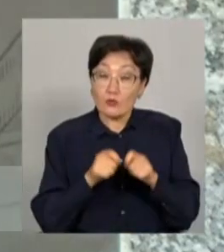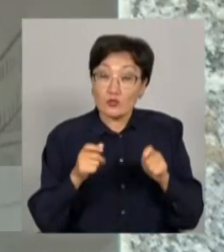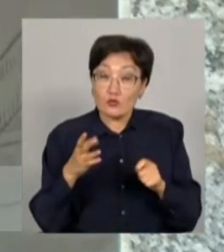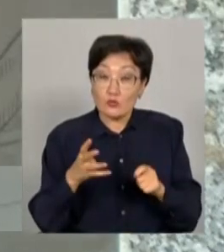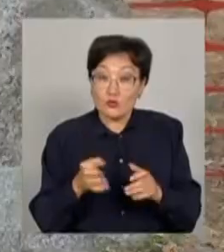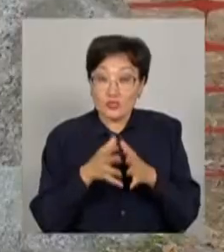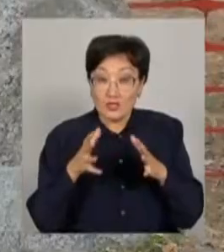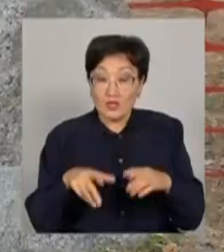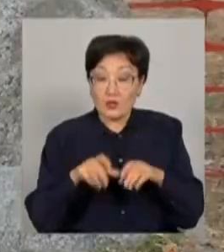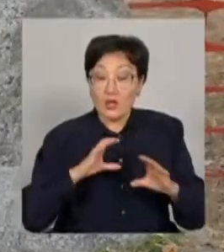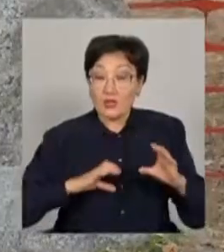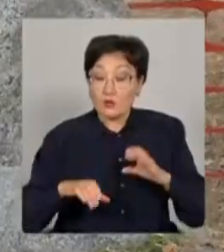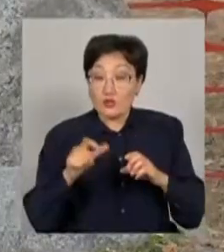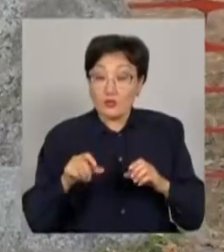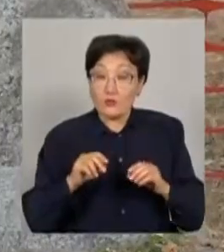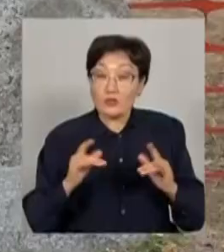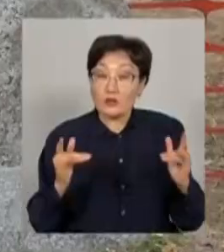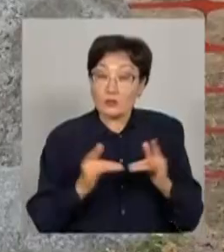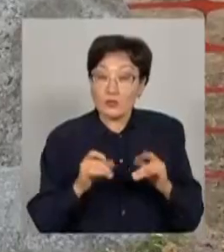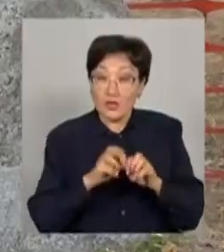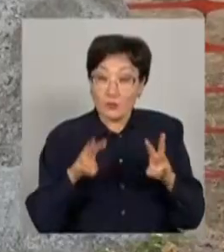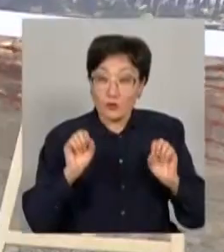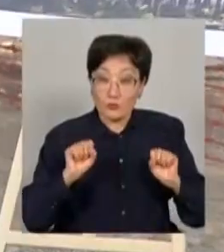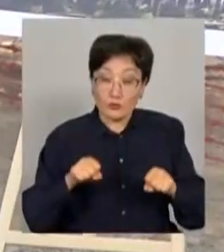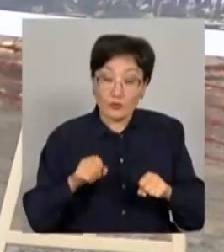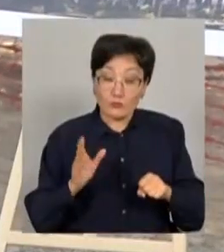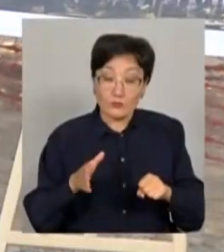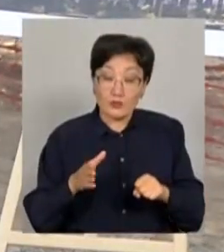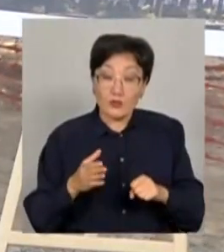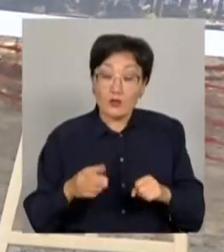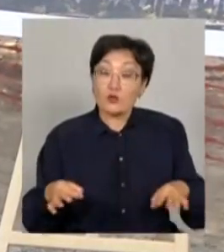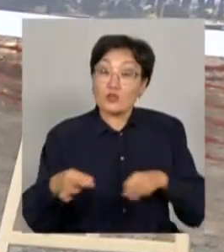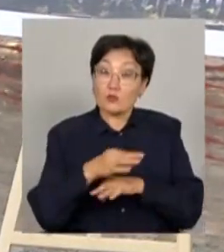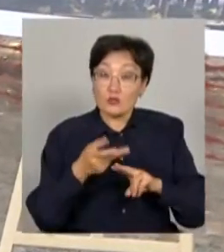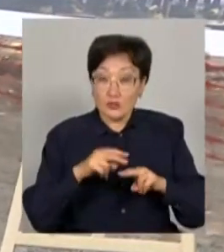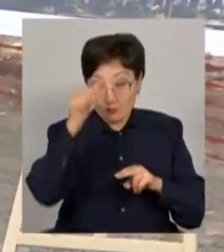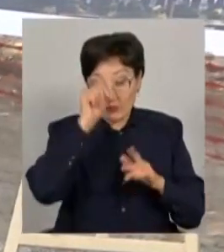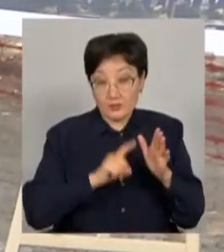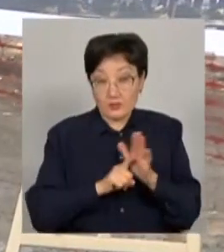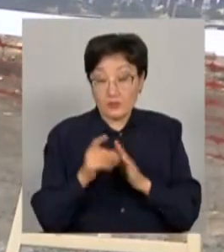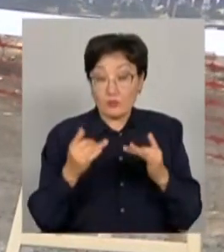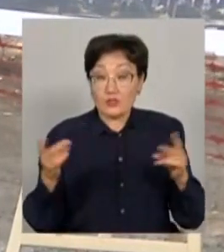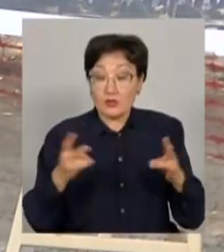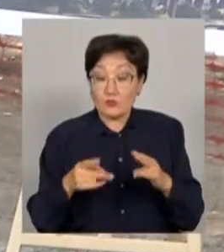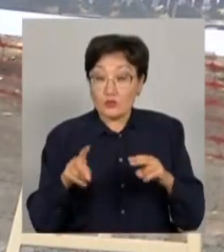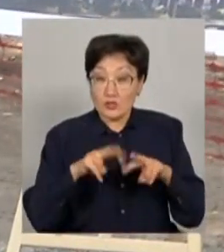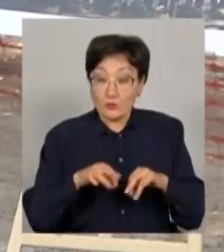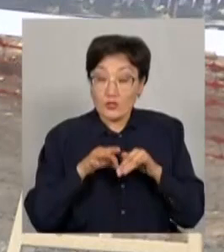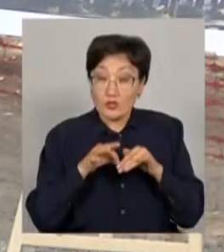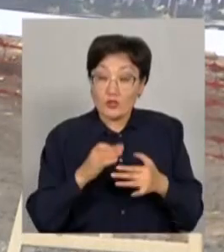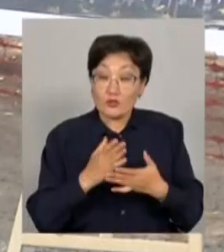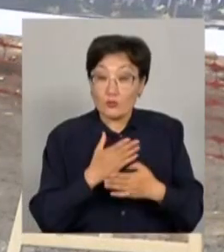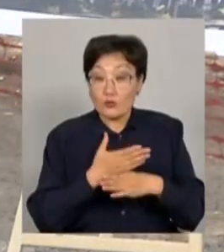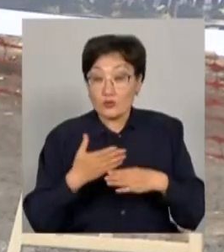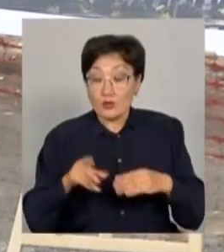астам білімгерді жатын орынмен қамтуға мүмкіндік тумақ. Мы начинаем этот проект. Жобаны осы айда бастаймыз. Қазір тиісті сараптамадан өтіп жатыр.